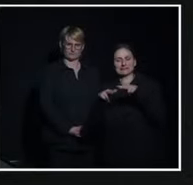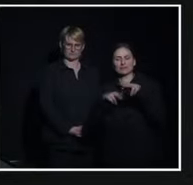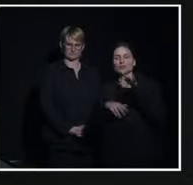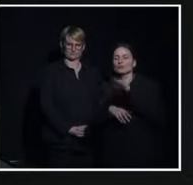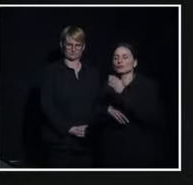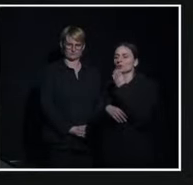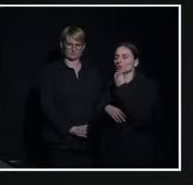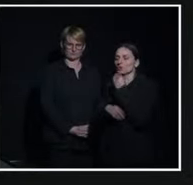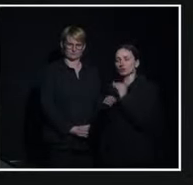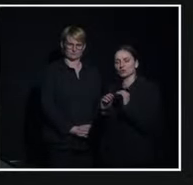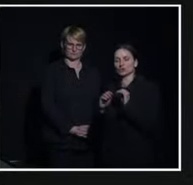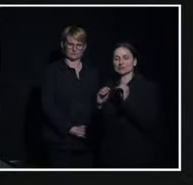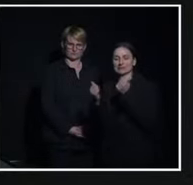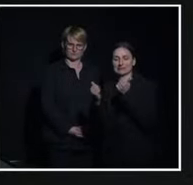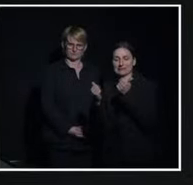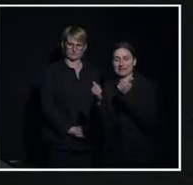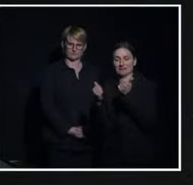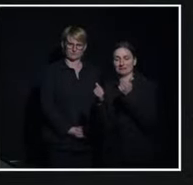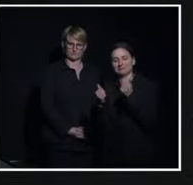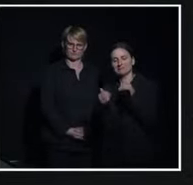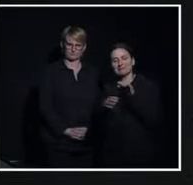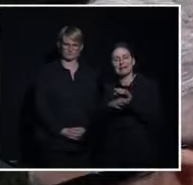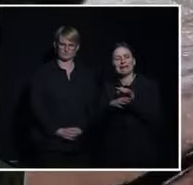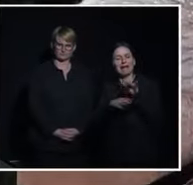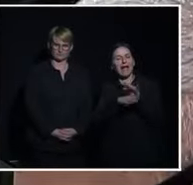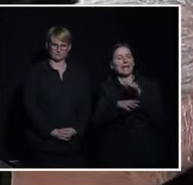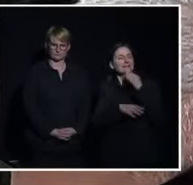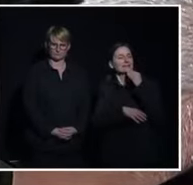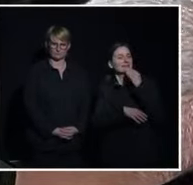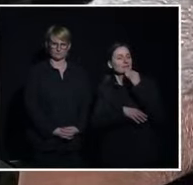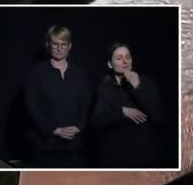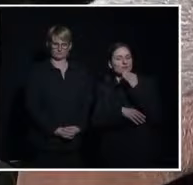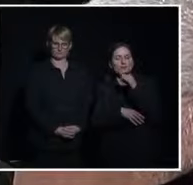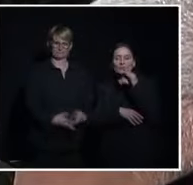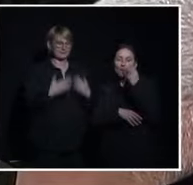für Erinnerungsarbeit und geschichtliches Erbe. Herzlich willkommen, Spähnle.